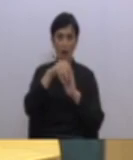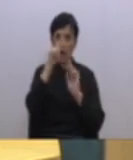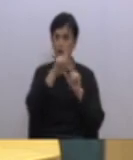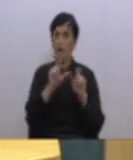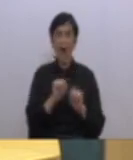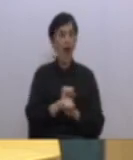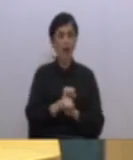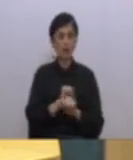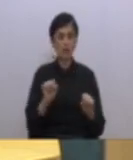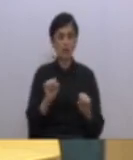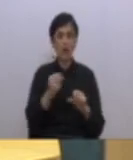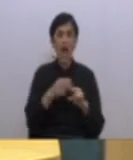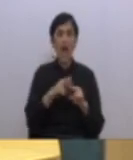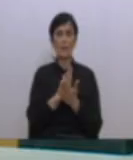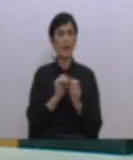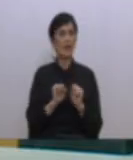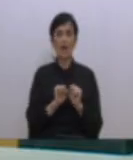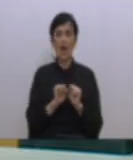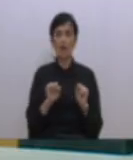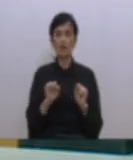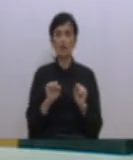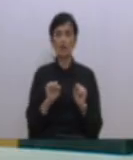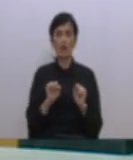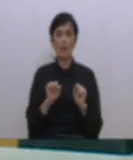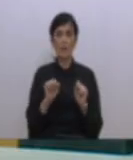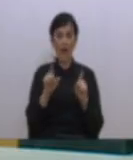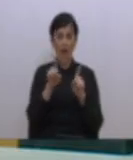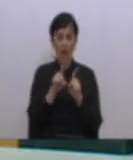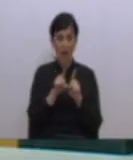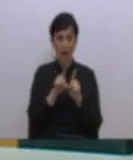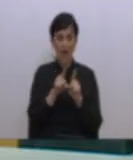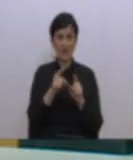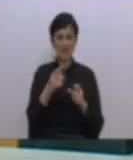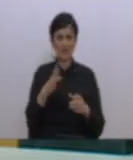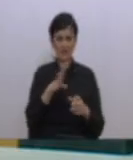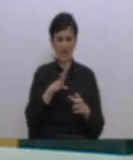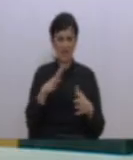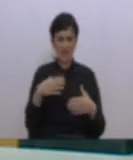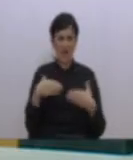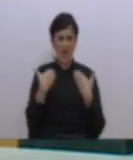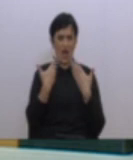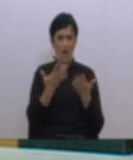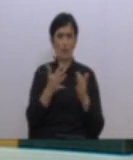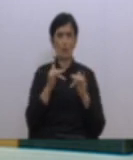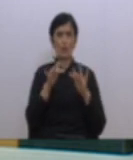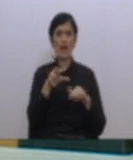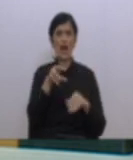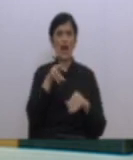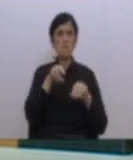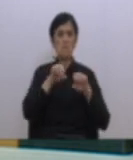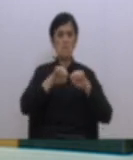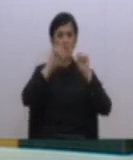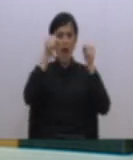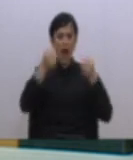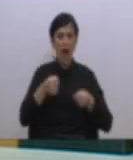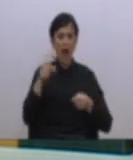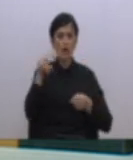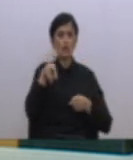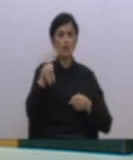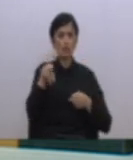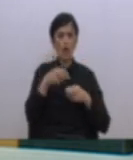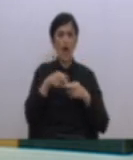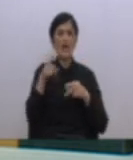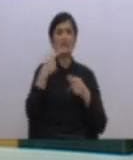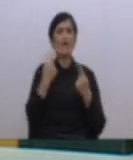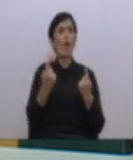შეიძლება. ეს არის მიუღებელი. ასევე მიუღე ამორალური იყო ეს კამპანია, რომელიც აწარმოა მაკდონალდსმა. და თქვა რომ ეს გლობალური კამპანიის ნაწილია.